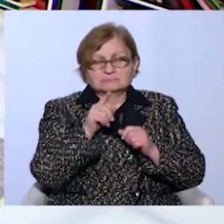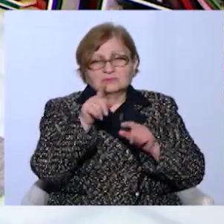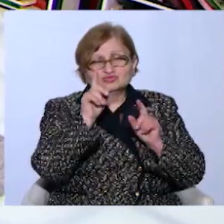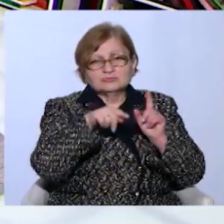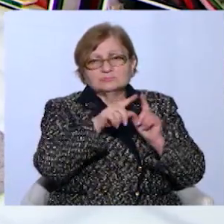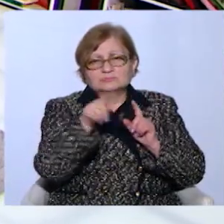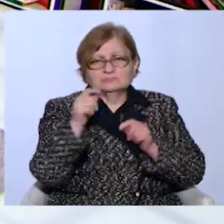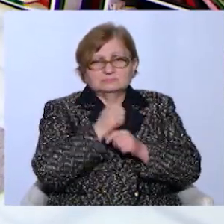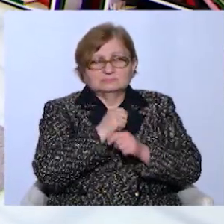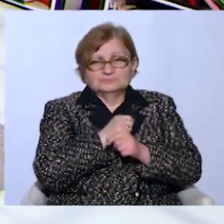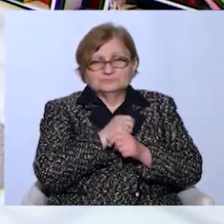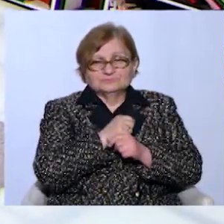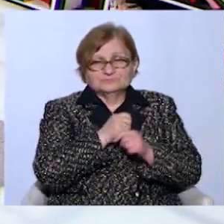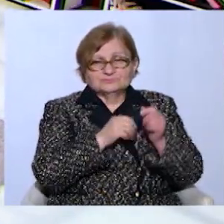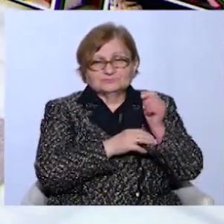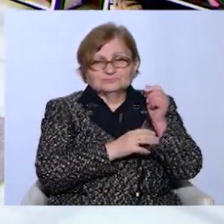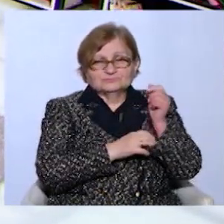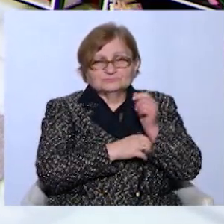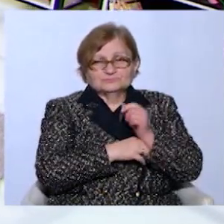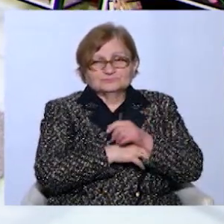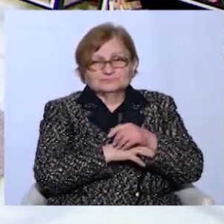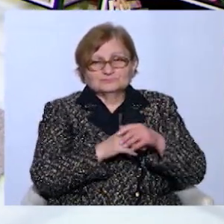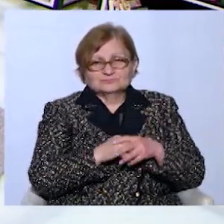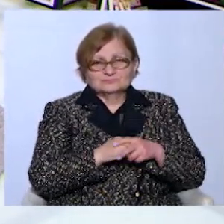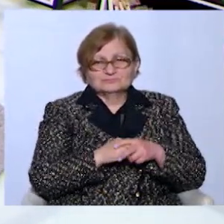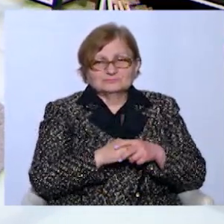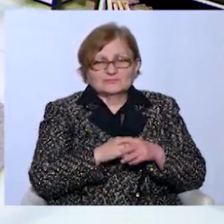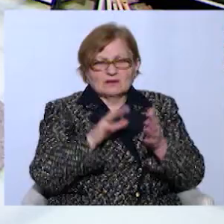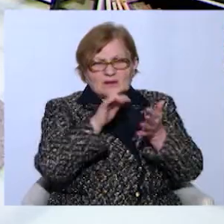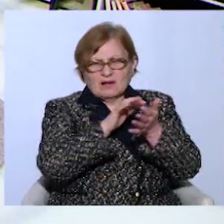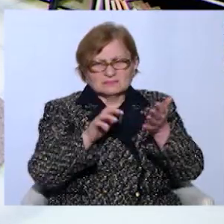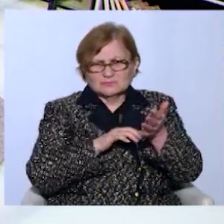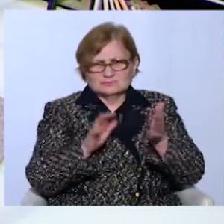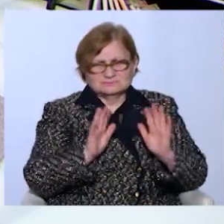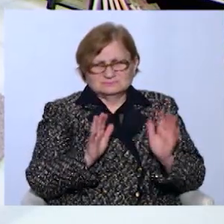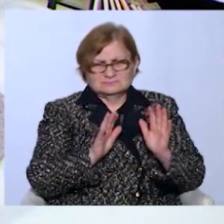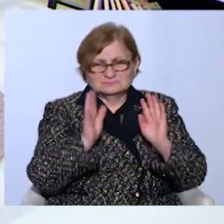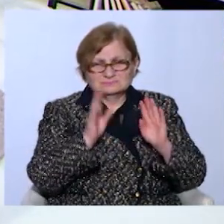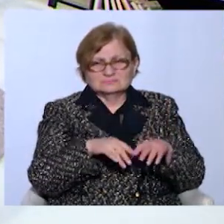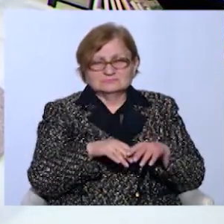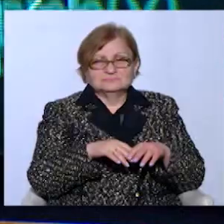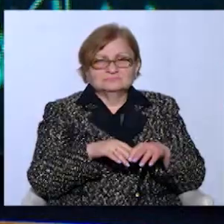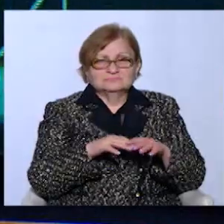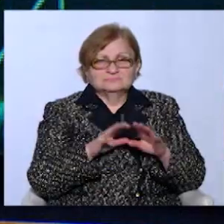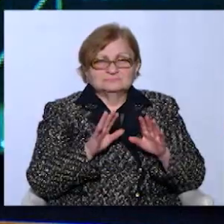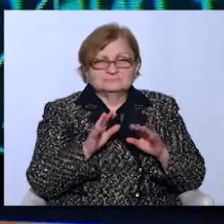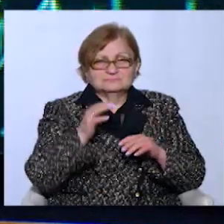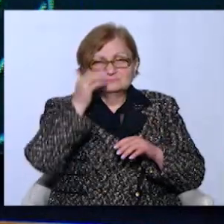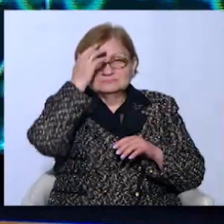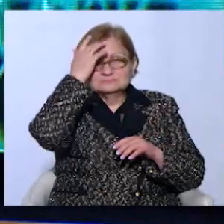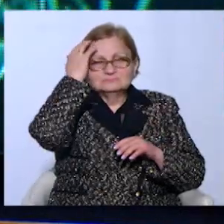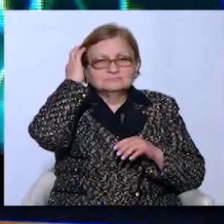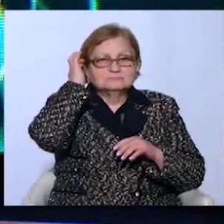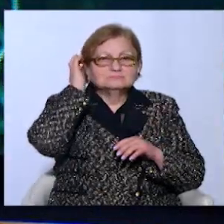აკეთებს. ბევრი ესე ემრავლებს ქვეშმიწერით არა. არც კალკულატორითაც რეალობაა და ვერავინ დაგიშლის არის კალკულატორი და რატო არ